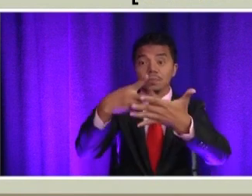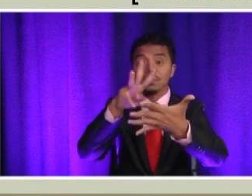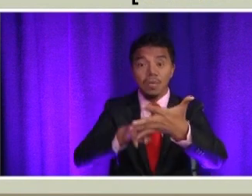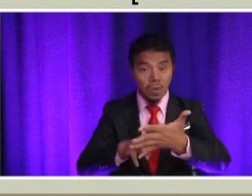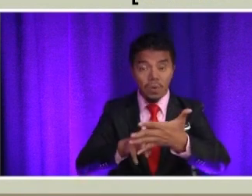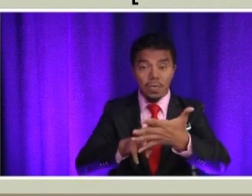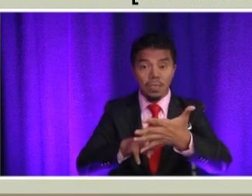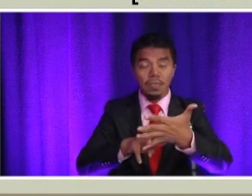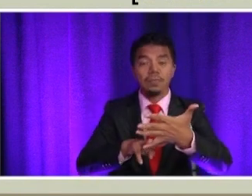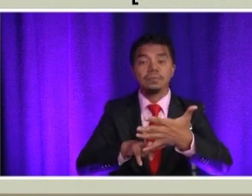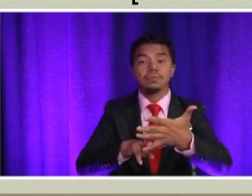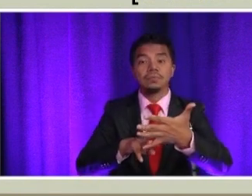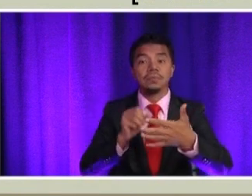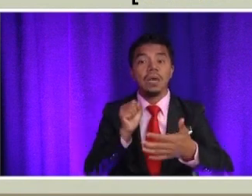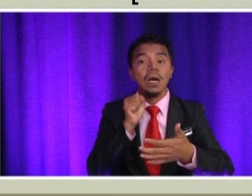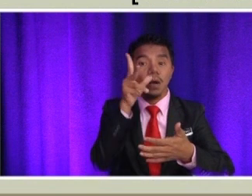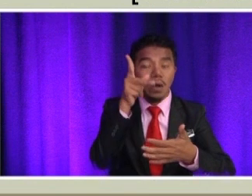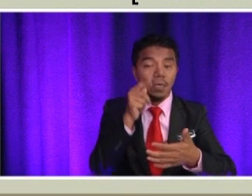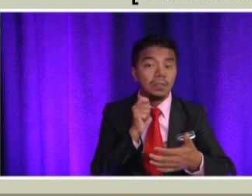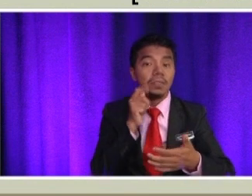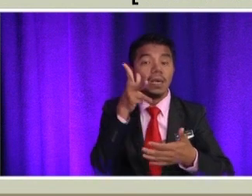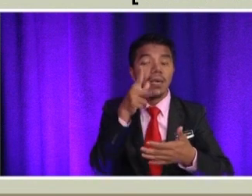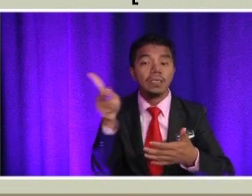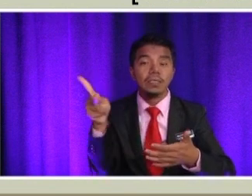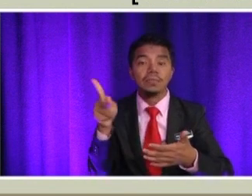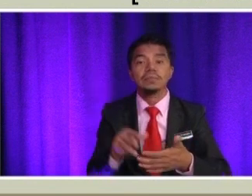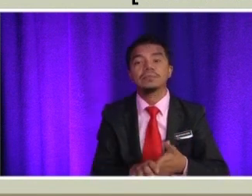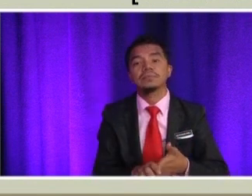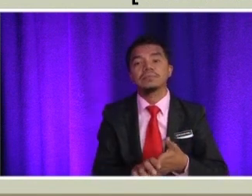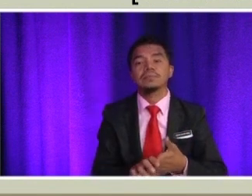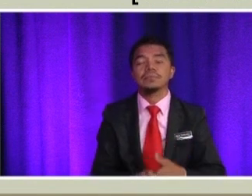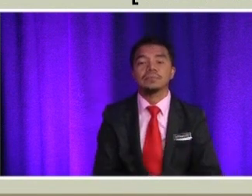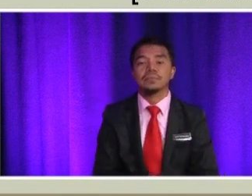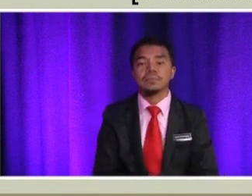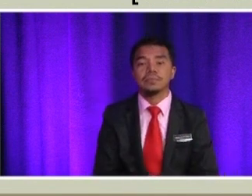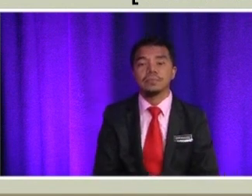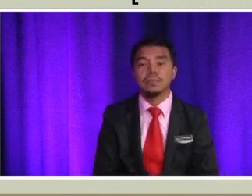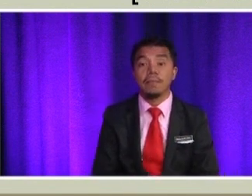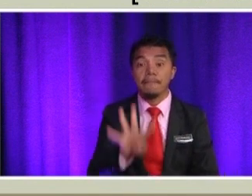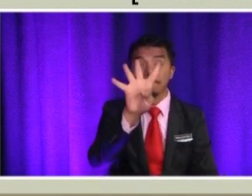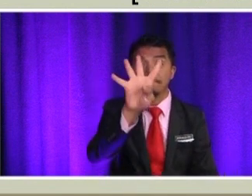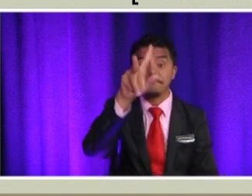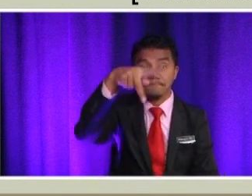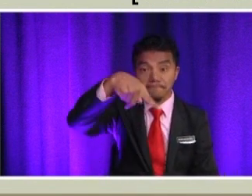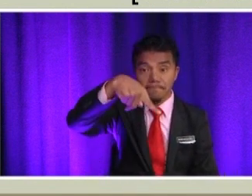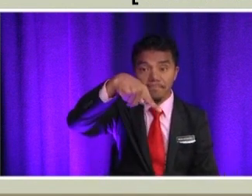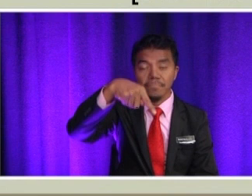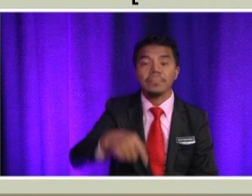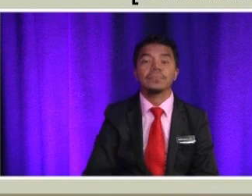maknanya kita kena cari dia punya 4P tu tadi dan dengan kita kena menerangkan dia dengan lebih